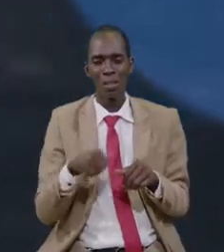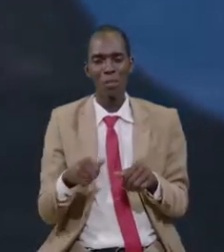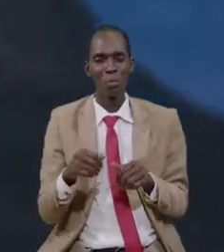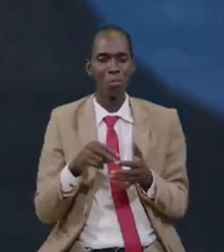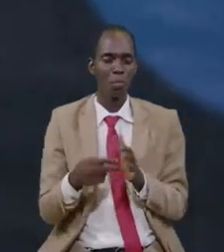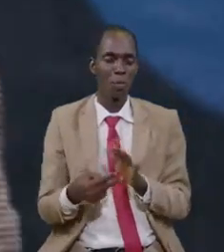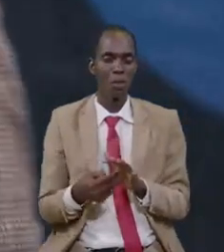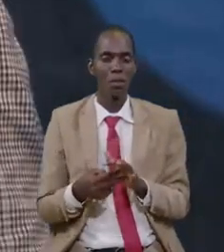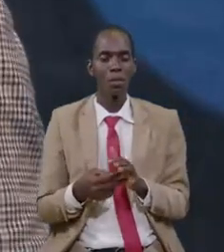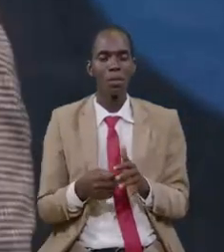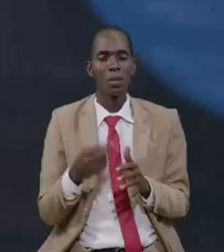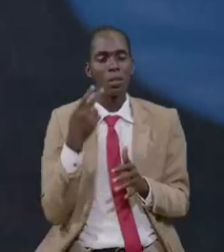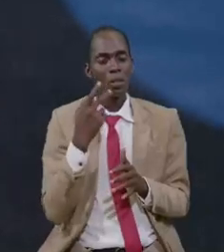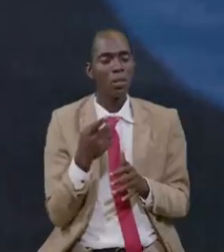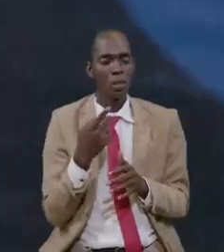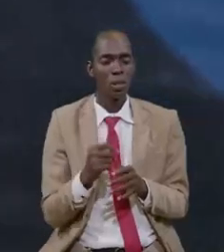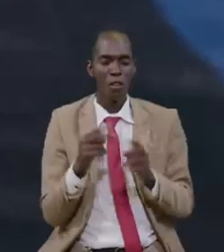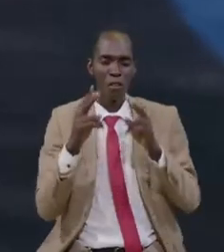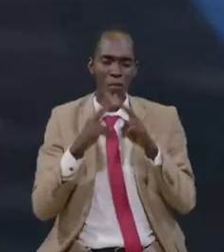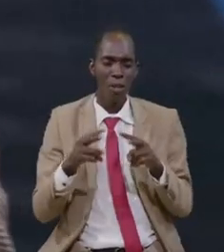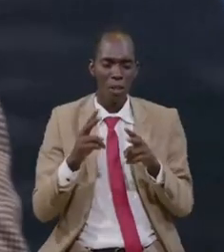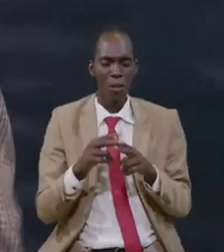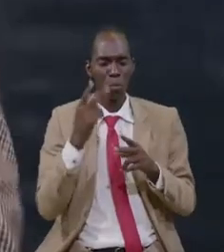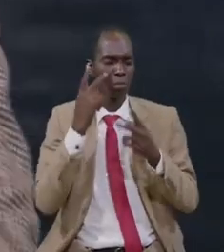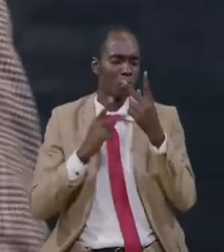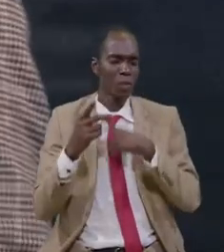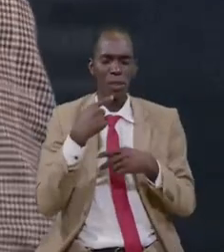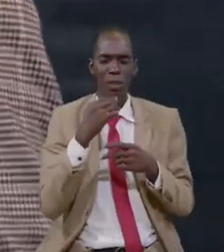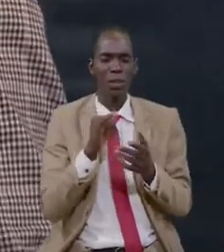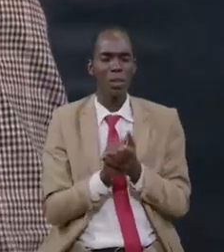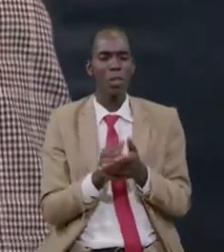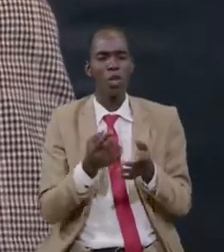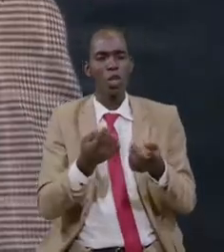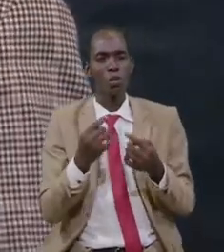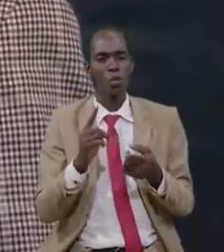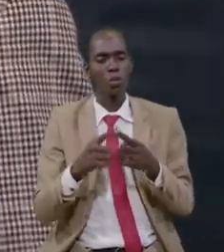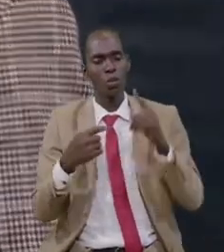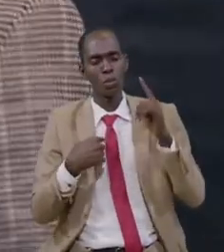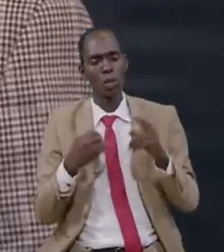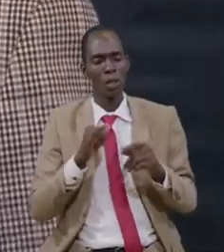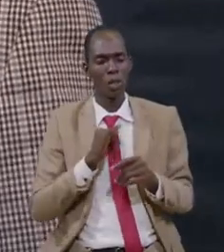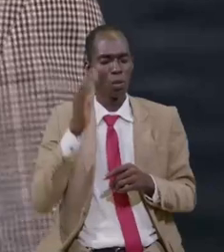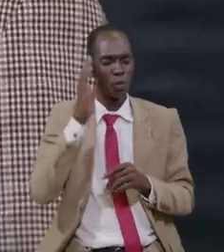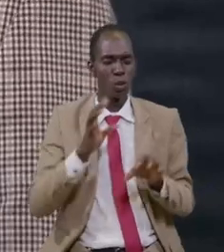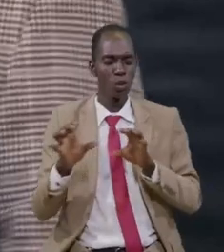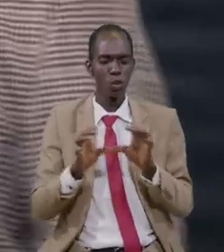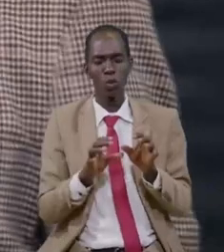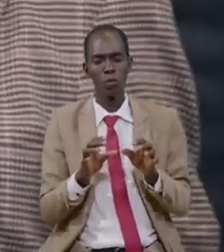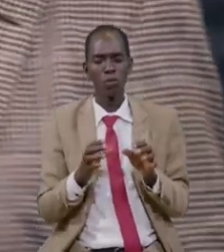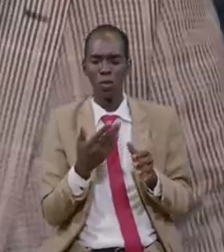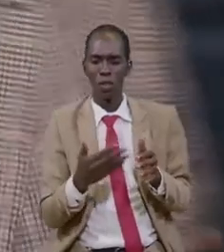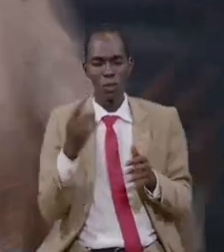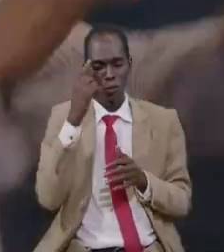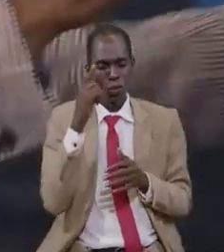Verset 8, le second. Ils ne peuvent se racheter l'un l'autre. Le prophète du village dit, viens, te fais ça. Aucun ne